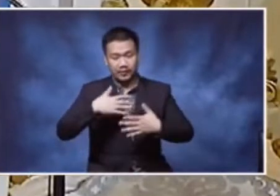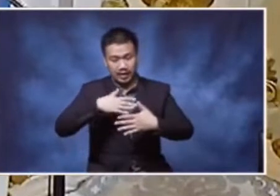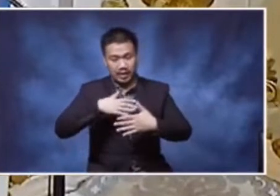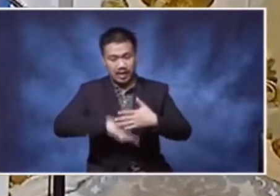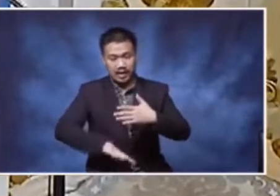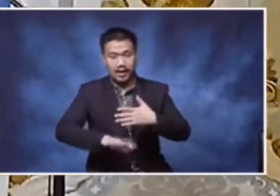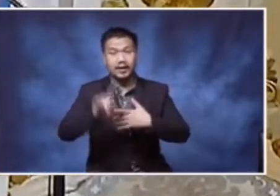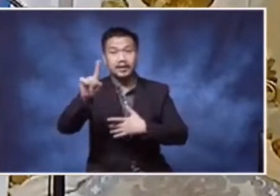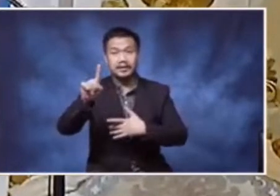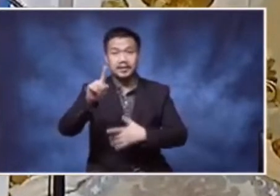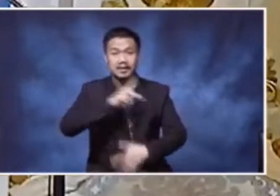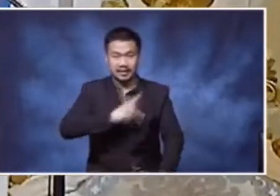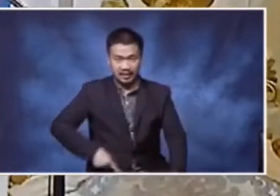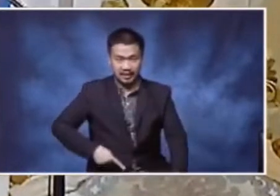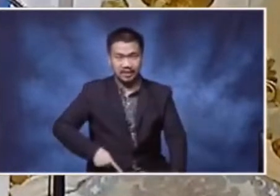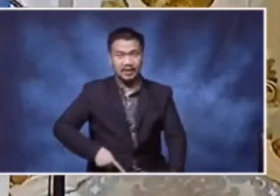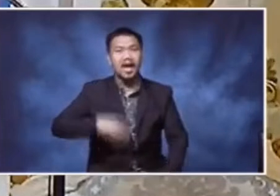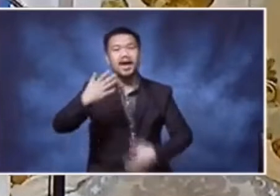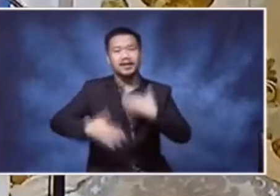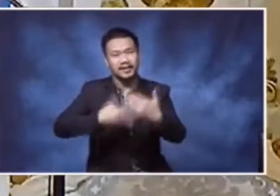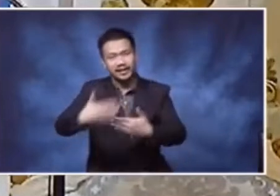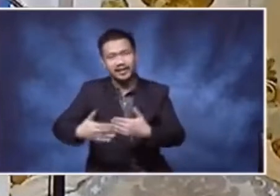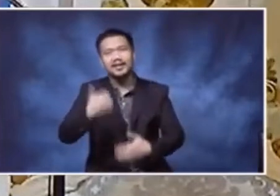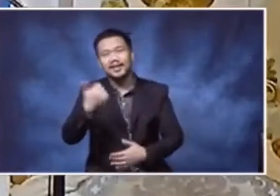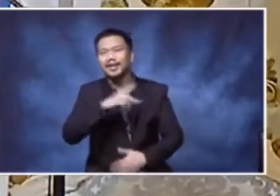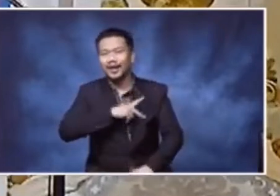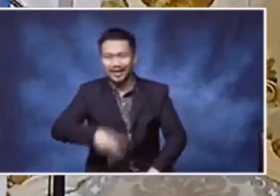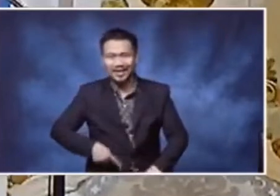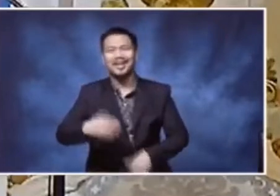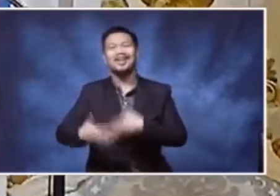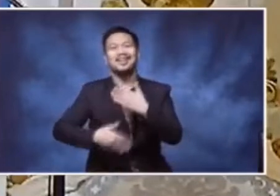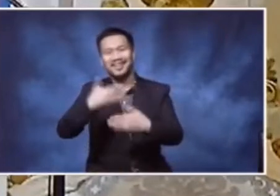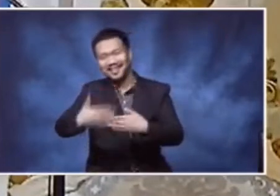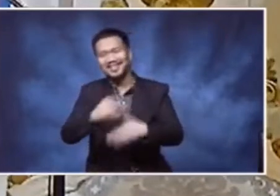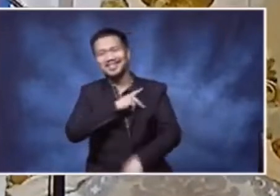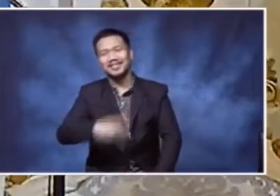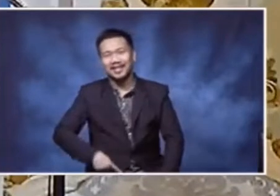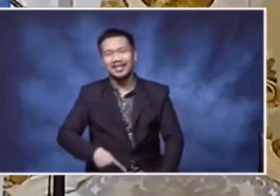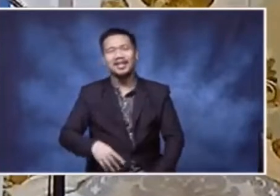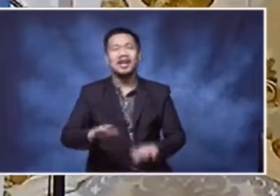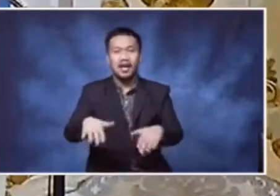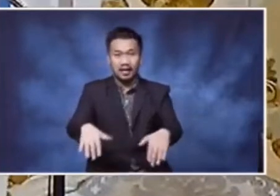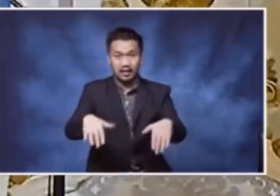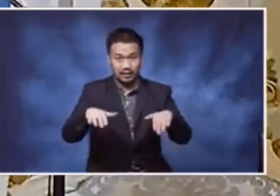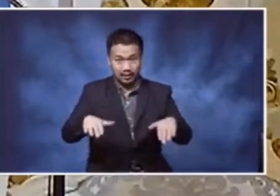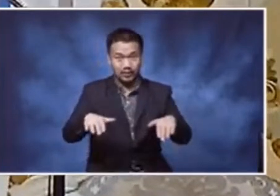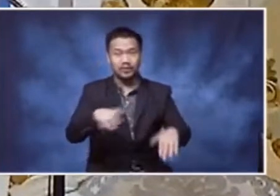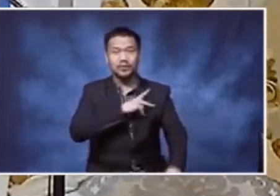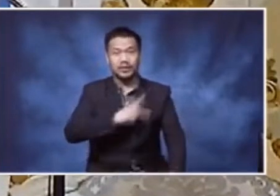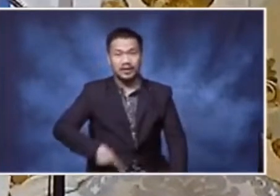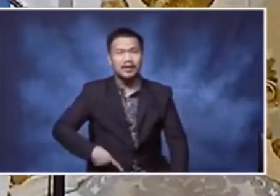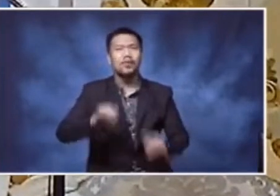hari ng Israel at ang kanyang trono ay mananatili